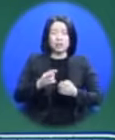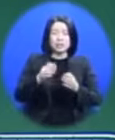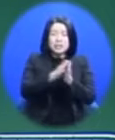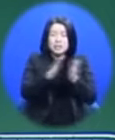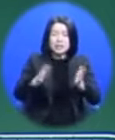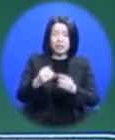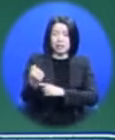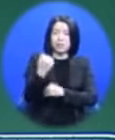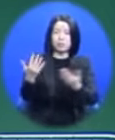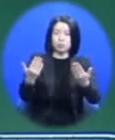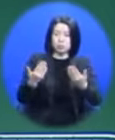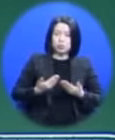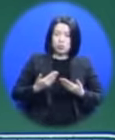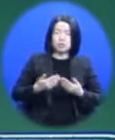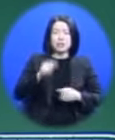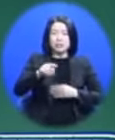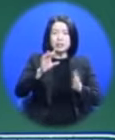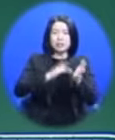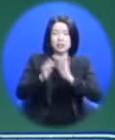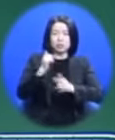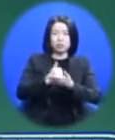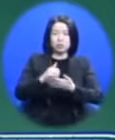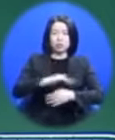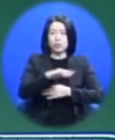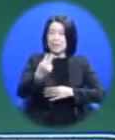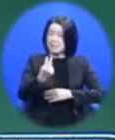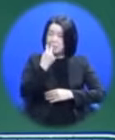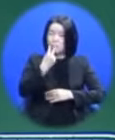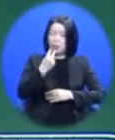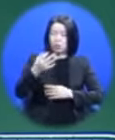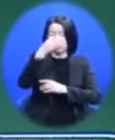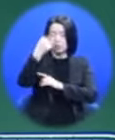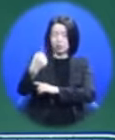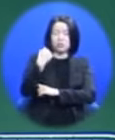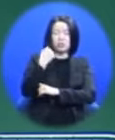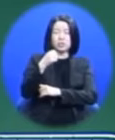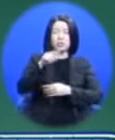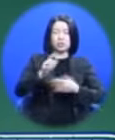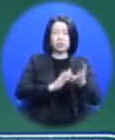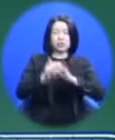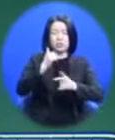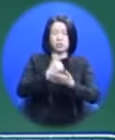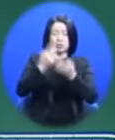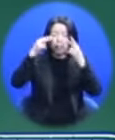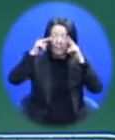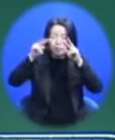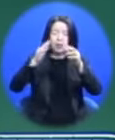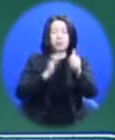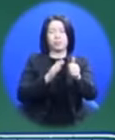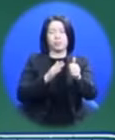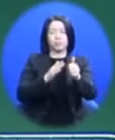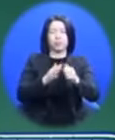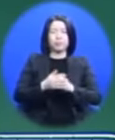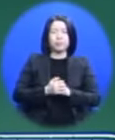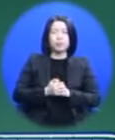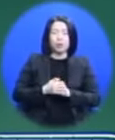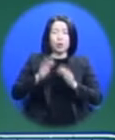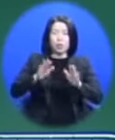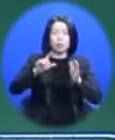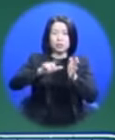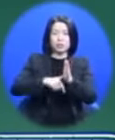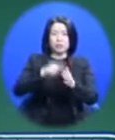주시는 그 예수님, 우리의 생명이시고 능력이신 그 예수님을 바라보시기를 바랍니다. 우리